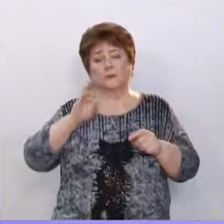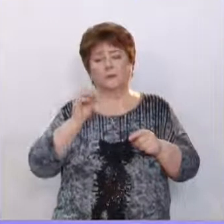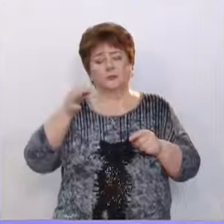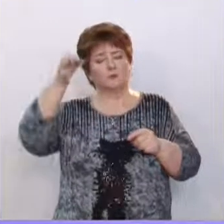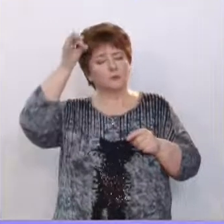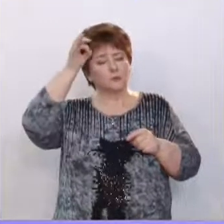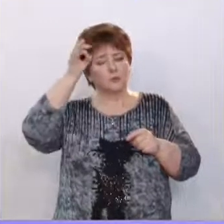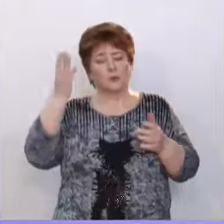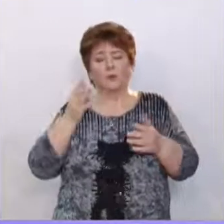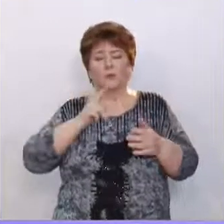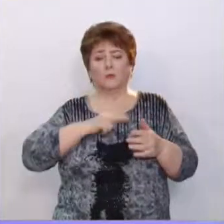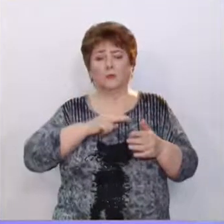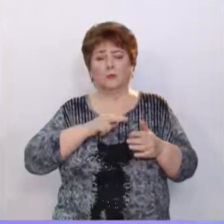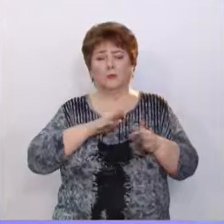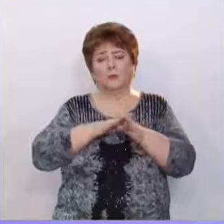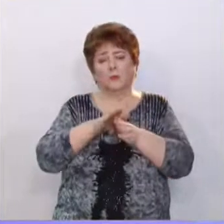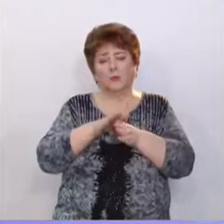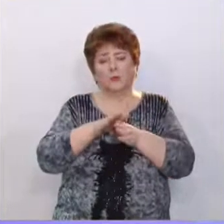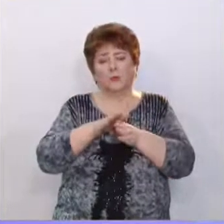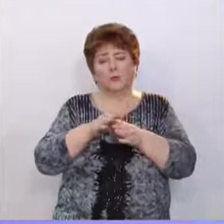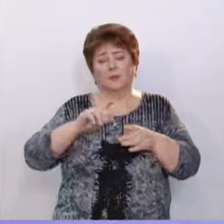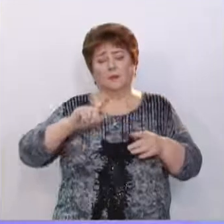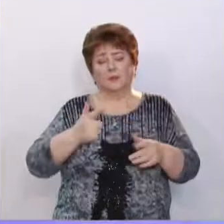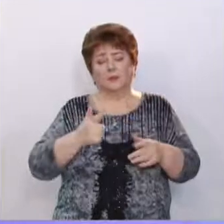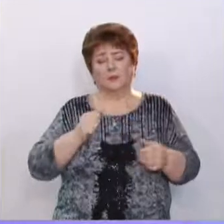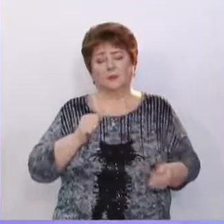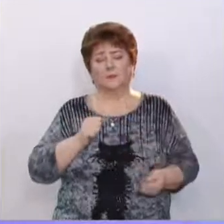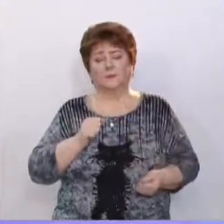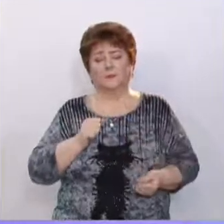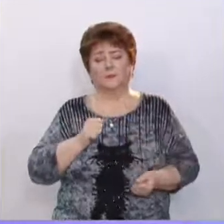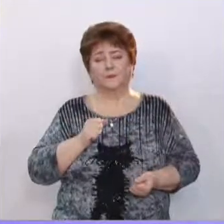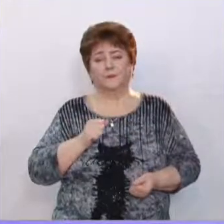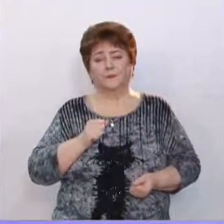Вспомним, какую работу выполняет мягкий знак.